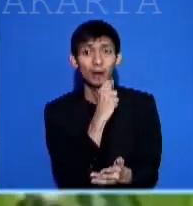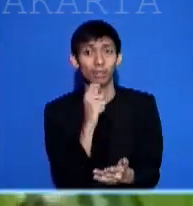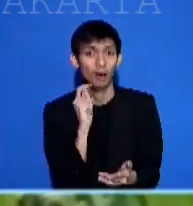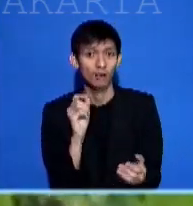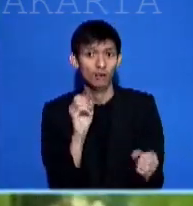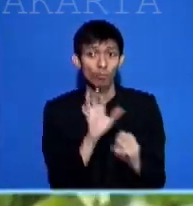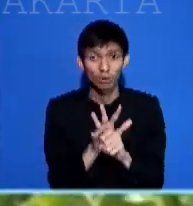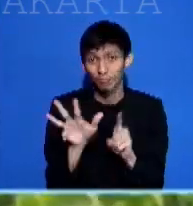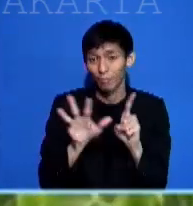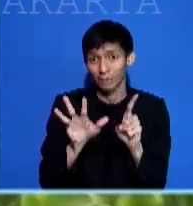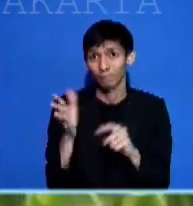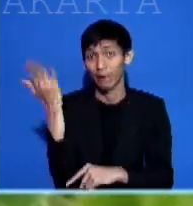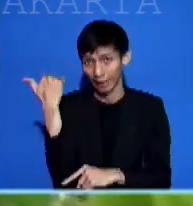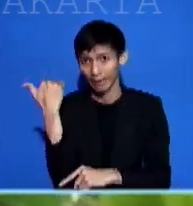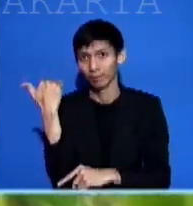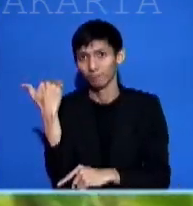ingang